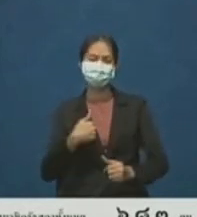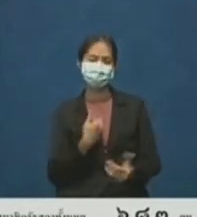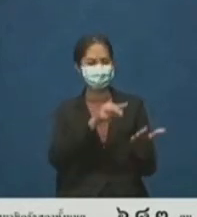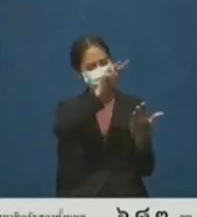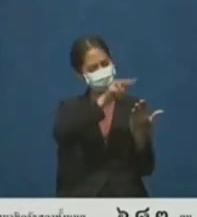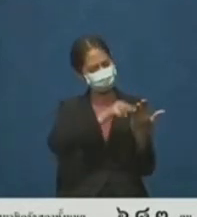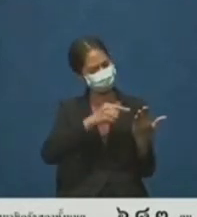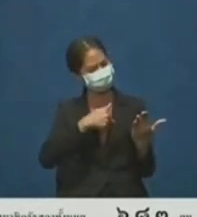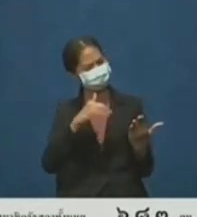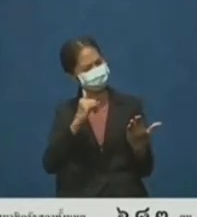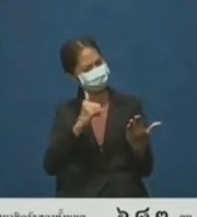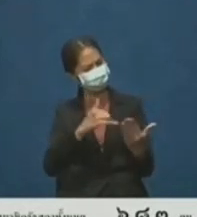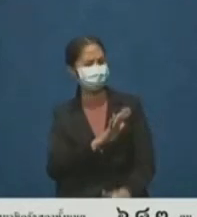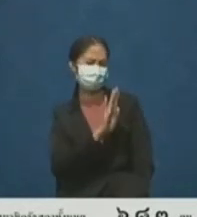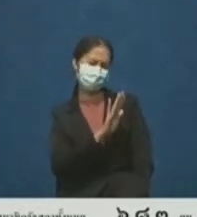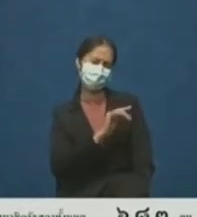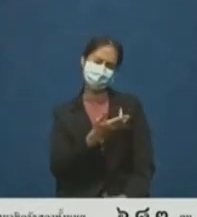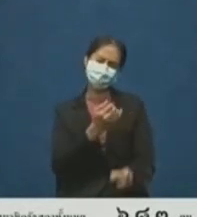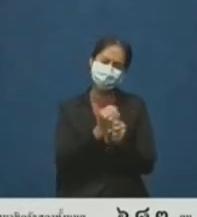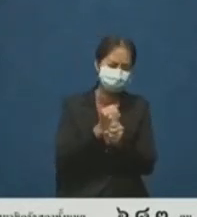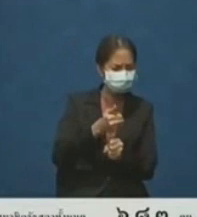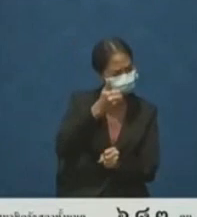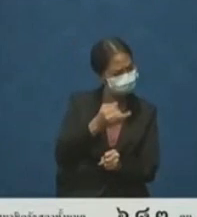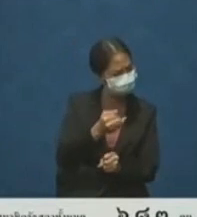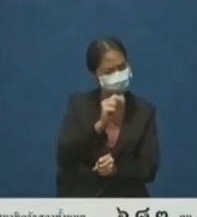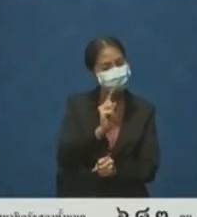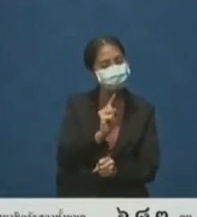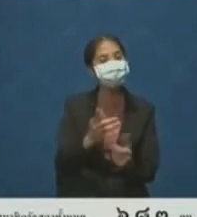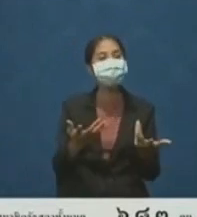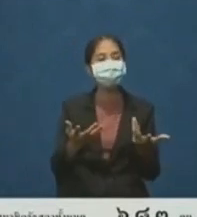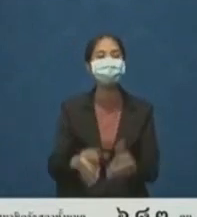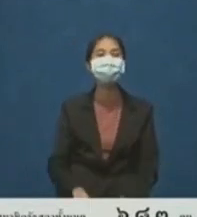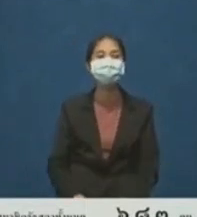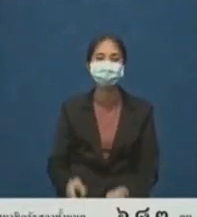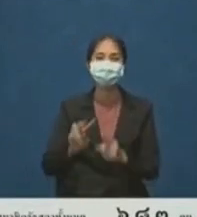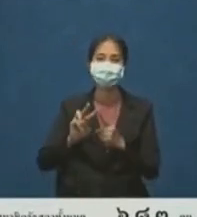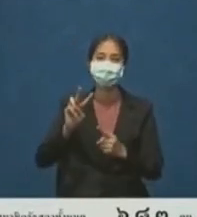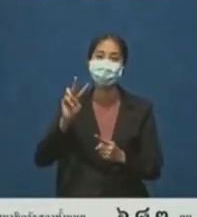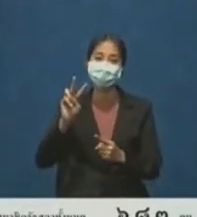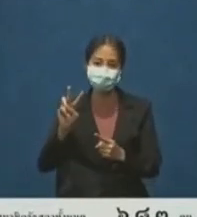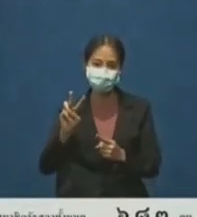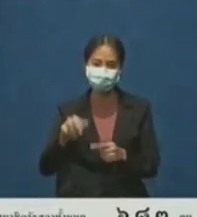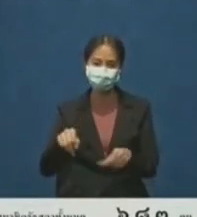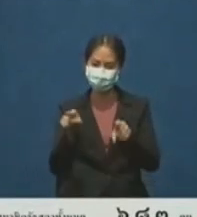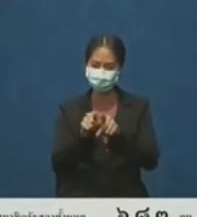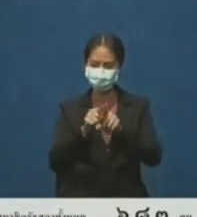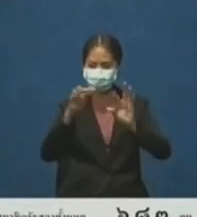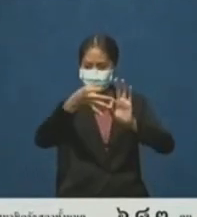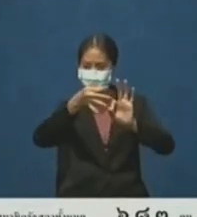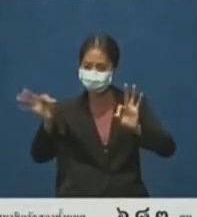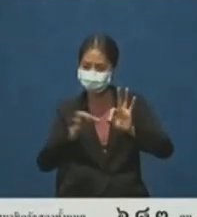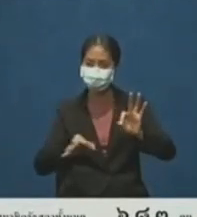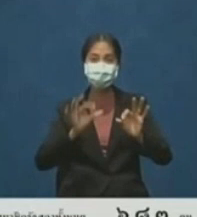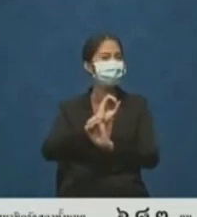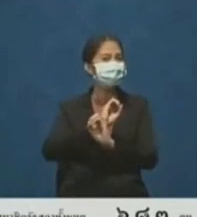นะครับอันนี้ผมก็ไม่แน่ใจว่ามันเป็นการก้าวล่วงของฝ่ายบริหารหรือไม่นะครับในประเด็นที่สองนะครับความกำกวมของหลายอย่าง